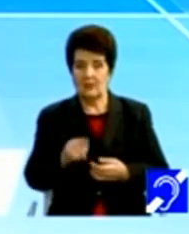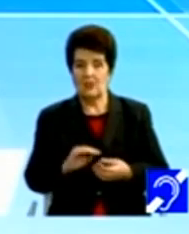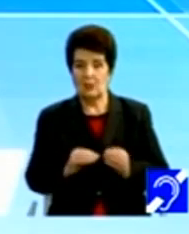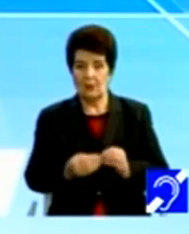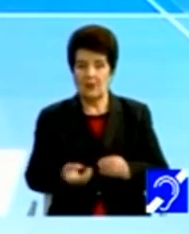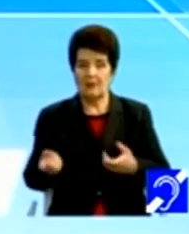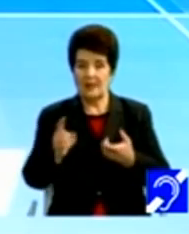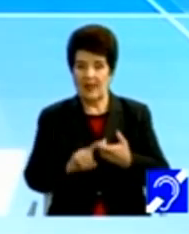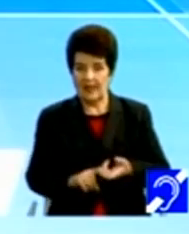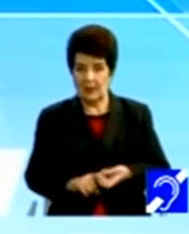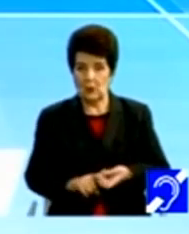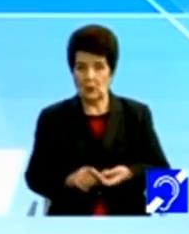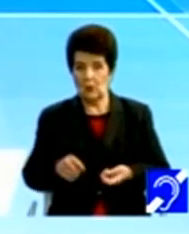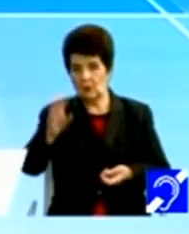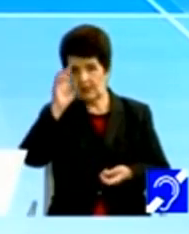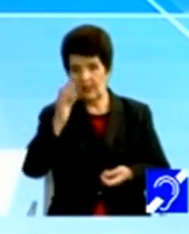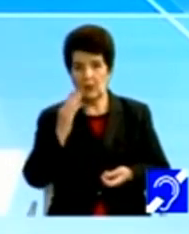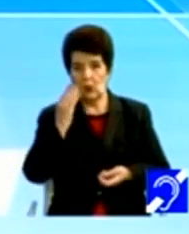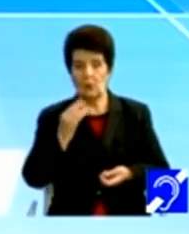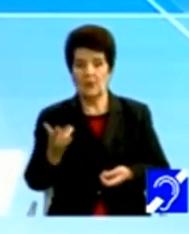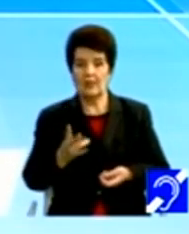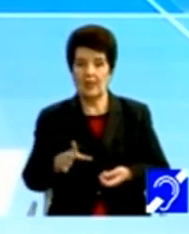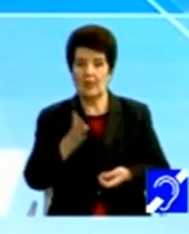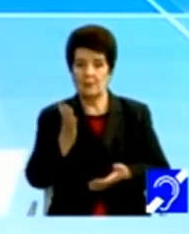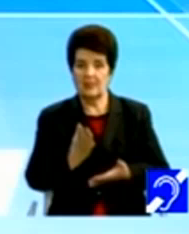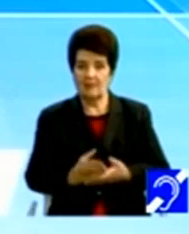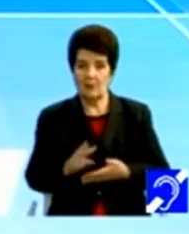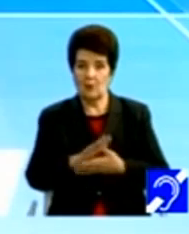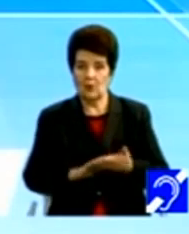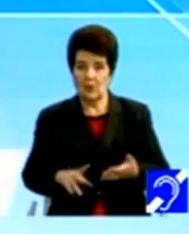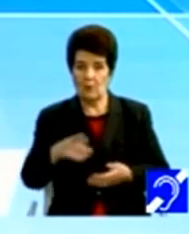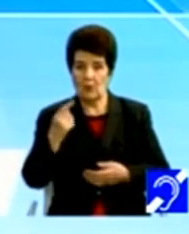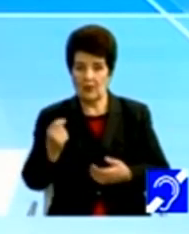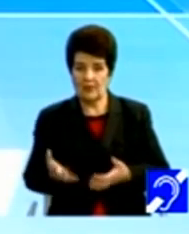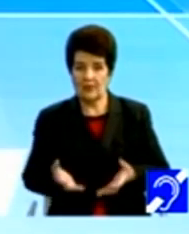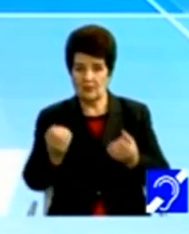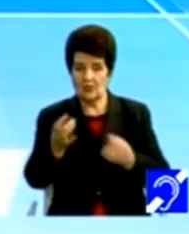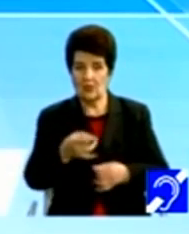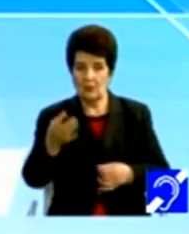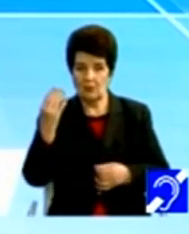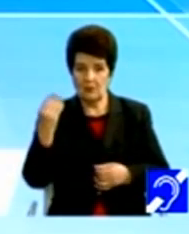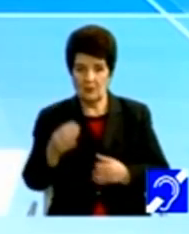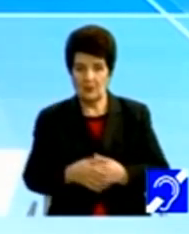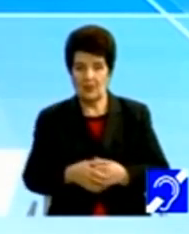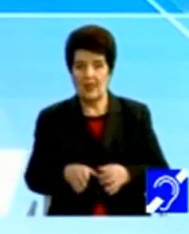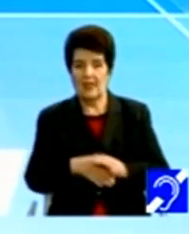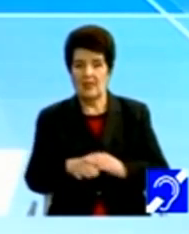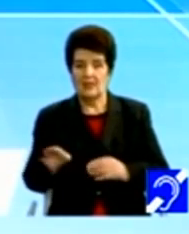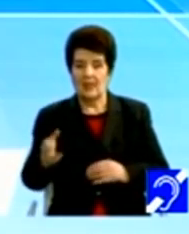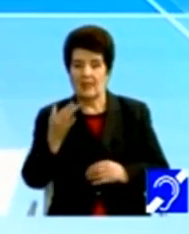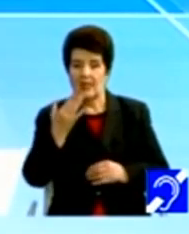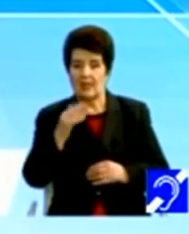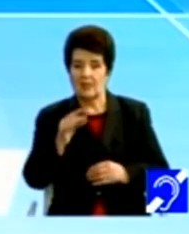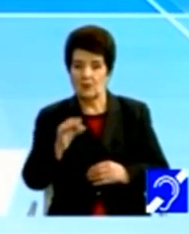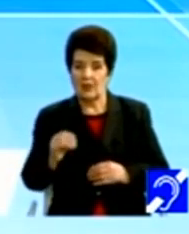de legătură cu statul român, trebuie să aibă în continuare politica de susținere a Republicii Moldova, iar ieșirea din izolarea